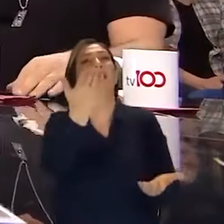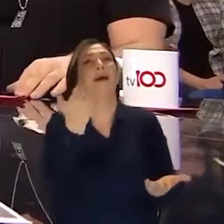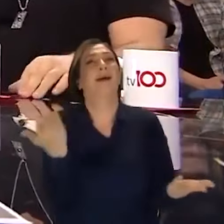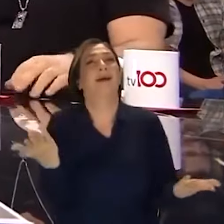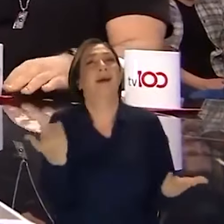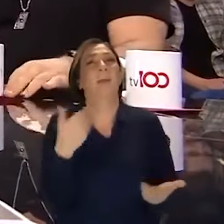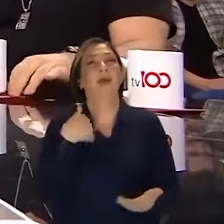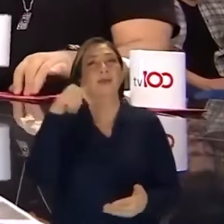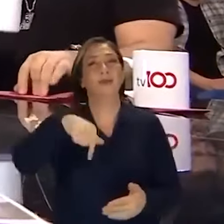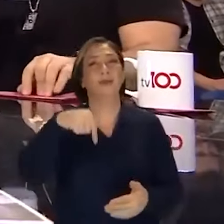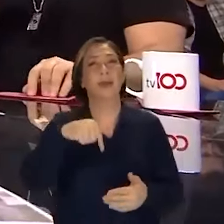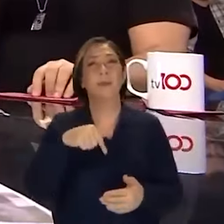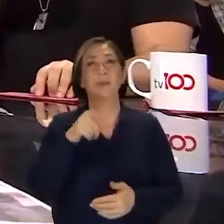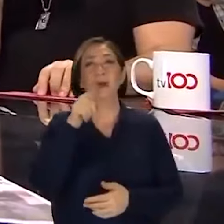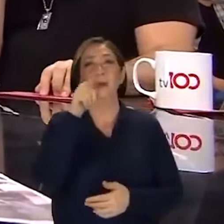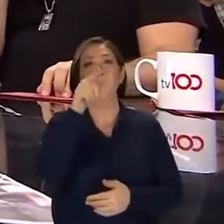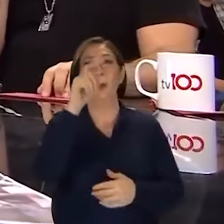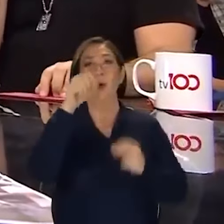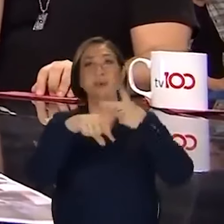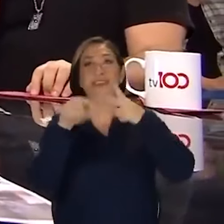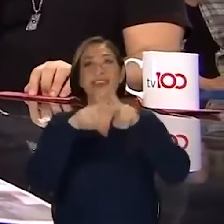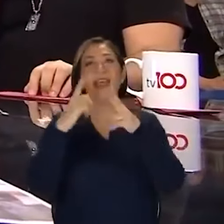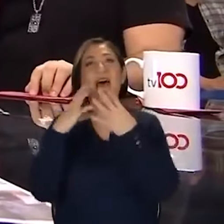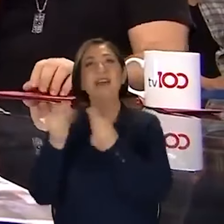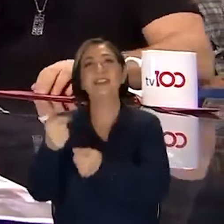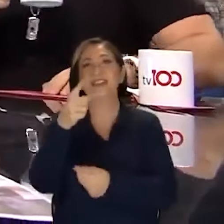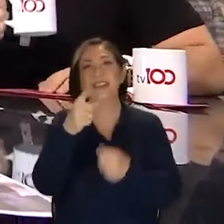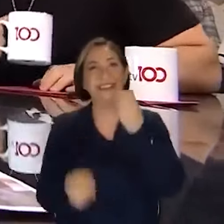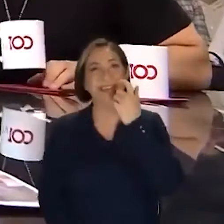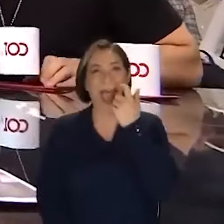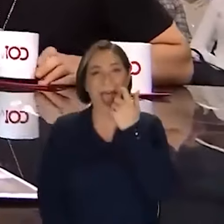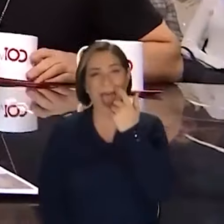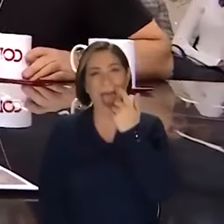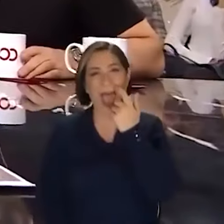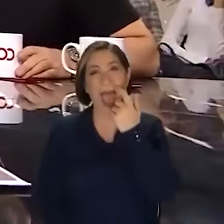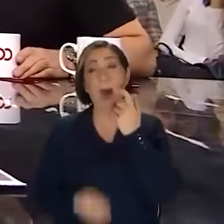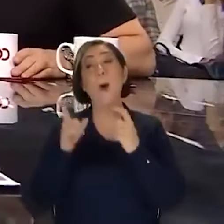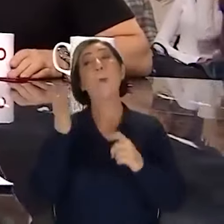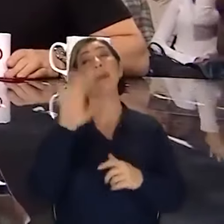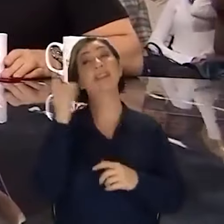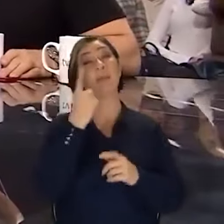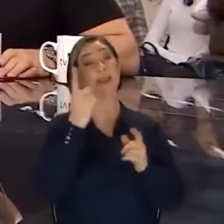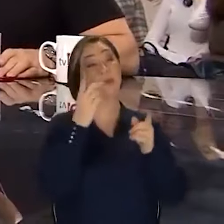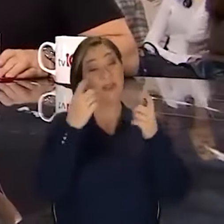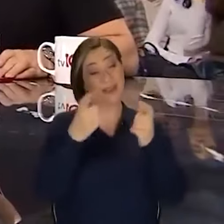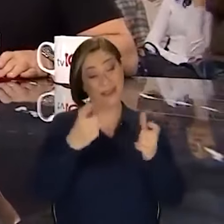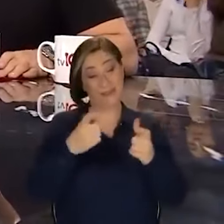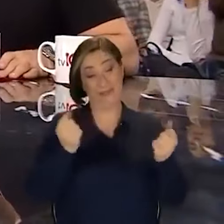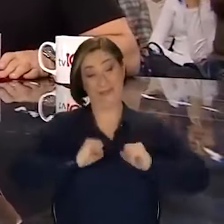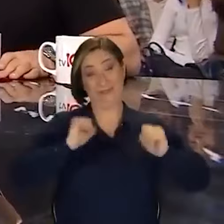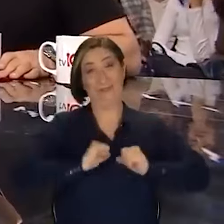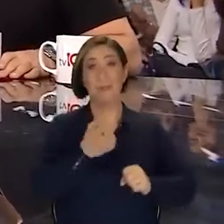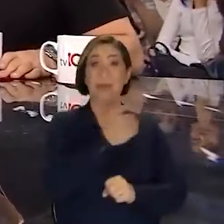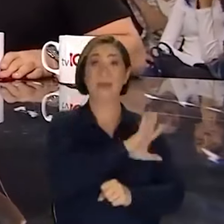hani ben şuradan E peki şurada Ozan'ı harcaman ama o başka bir stile yönelmişti Evet